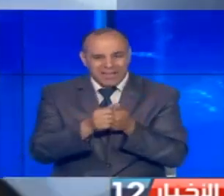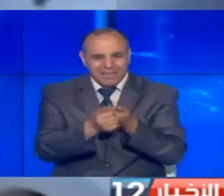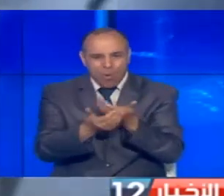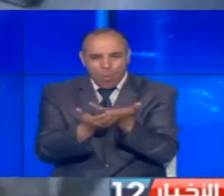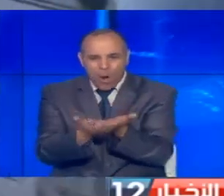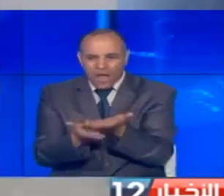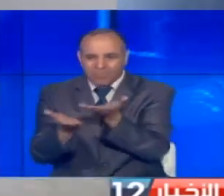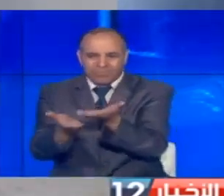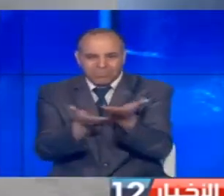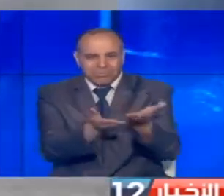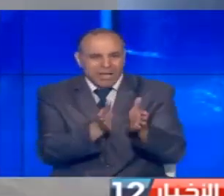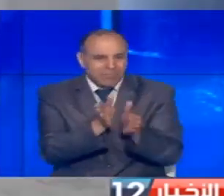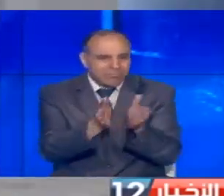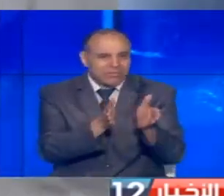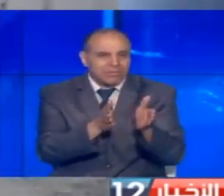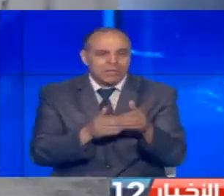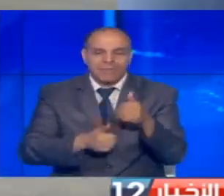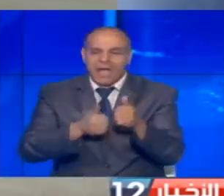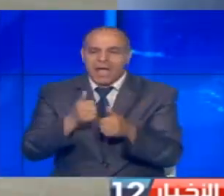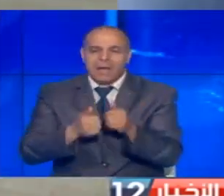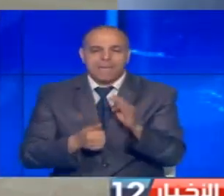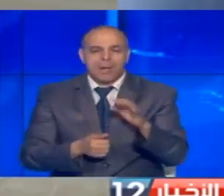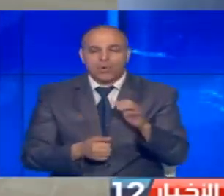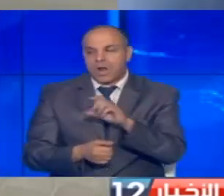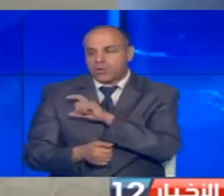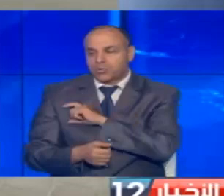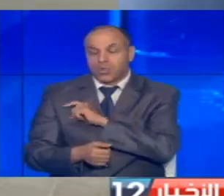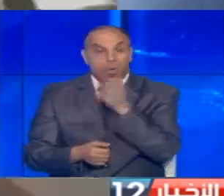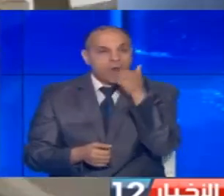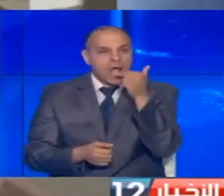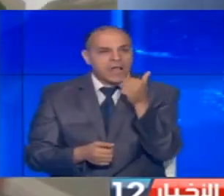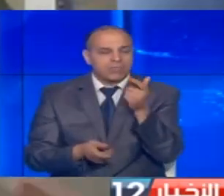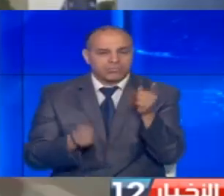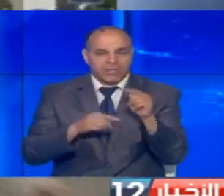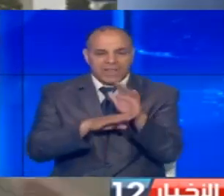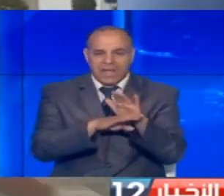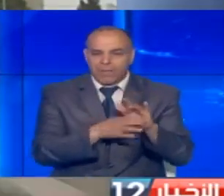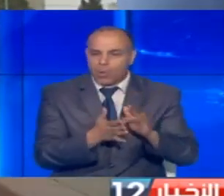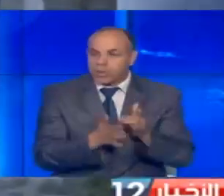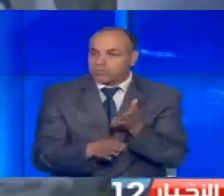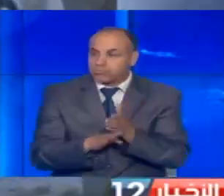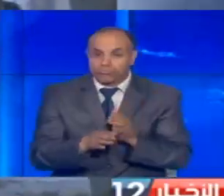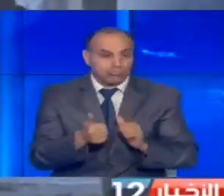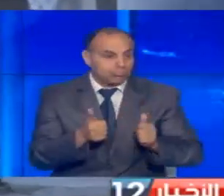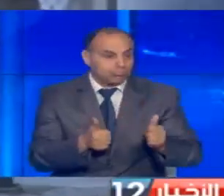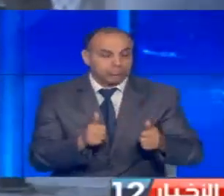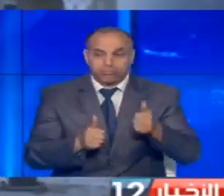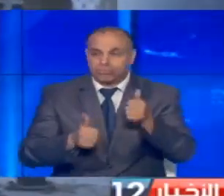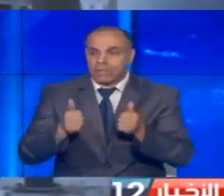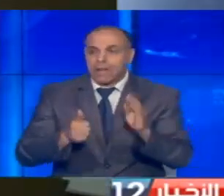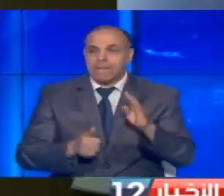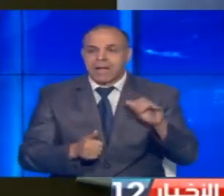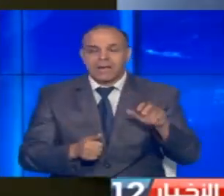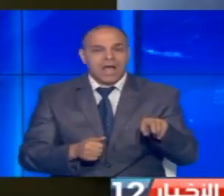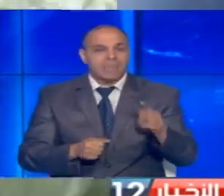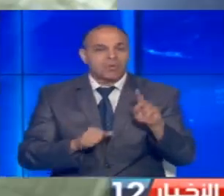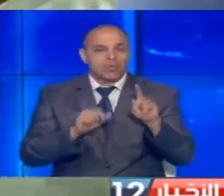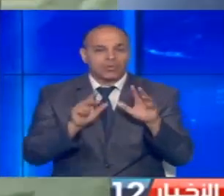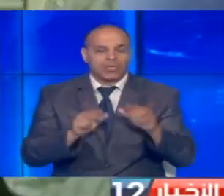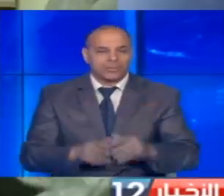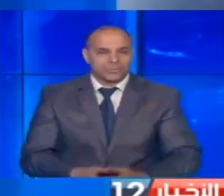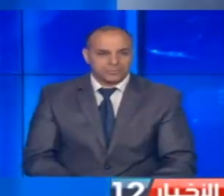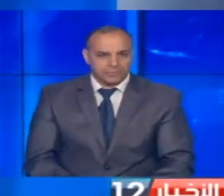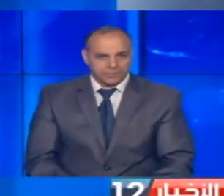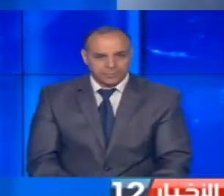الاختبارات الكتابية لامتحانات البكالوريا بسوسة مجهود مضاعف لضمان كل ظروف النجاح لبكالوريا